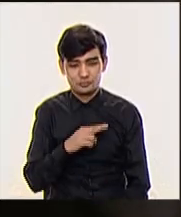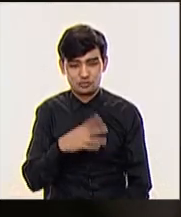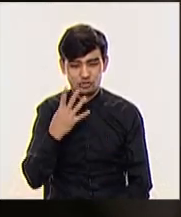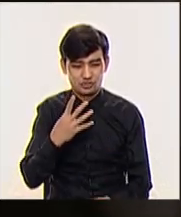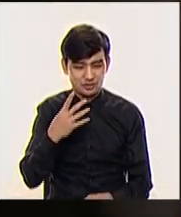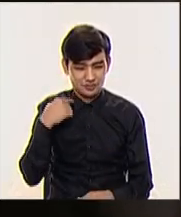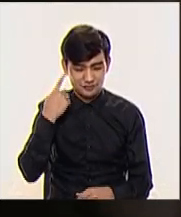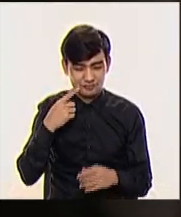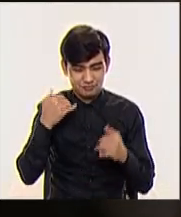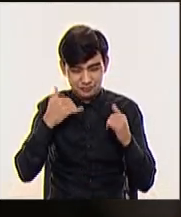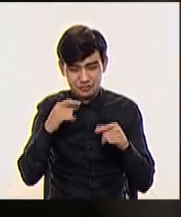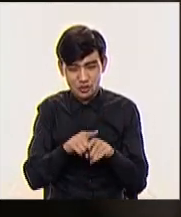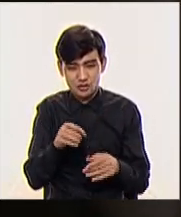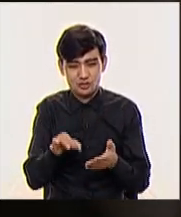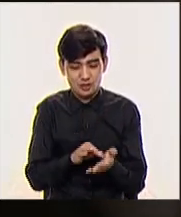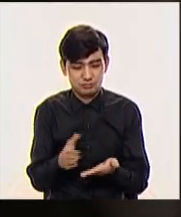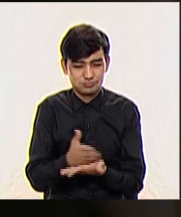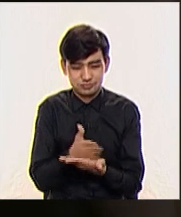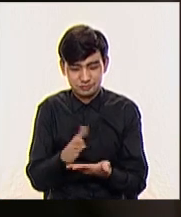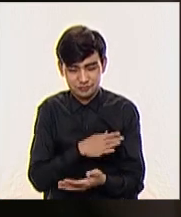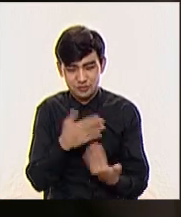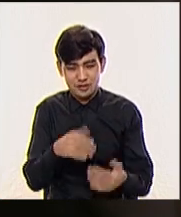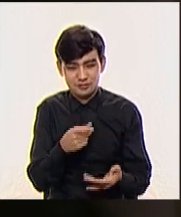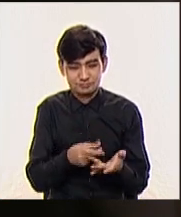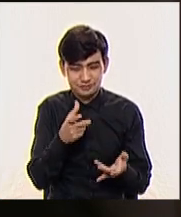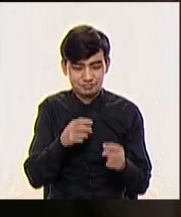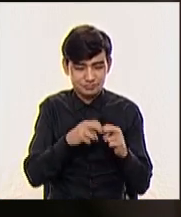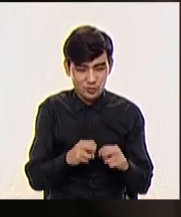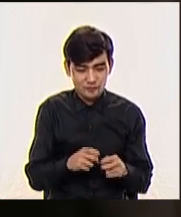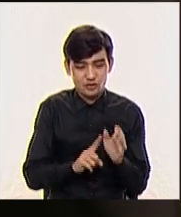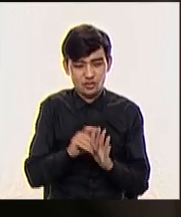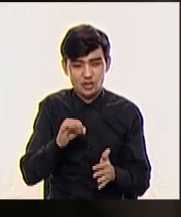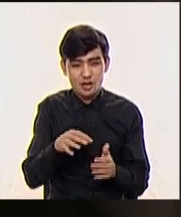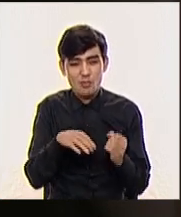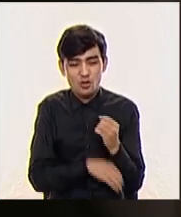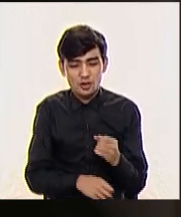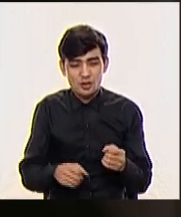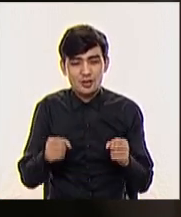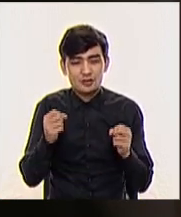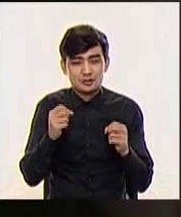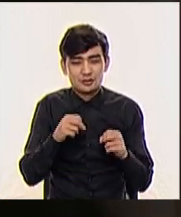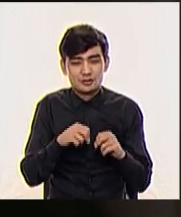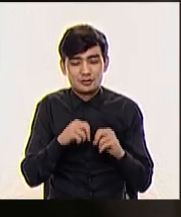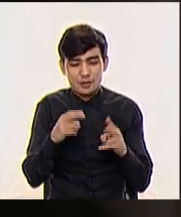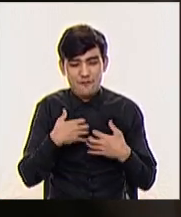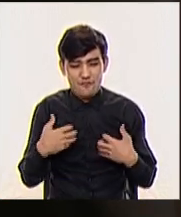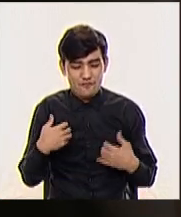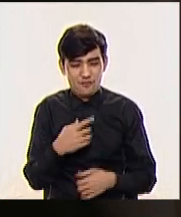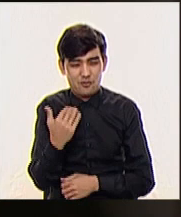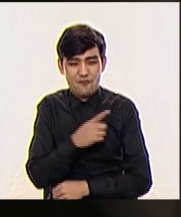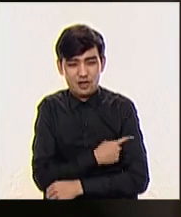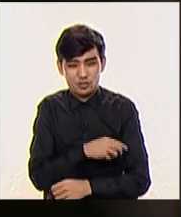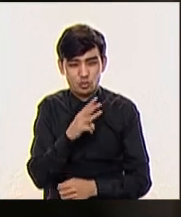головы, его сразу отделили, сразу взяли под материал. Соответственно, после этого был проведен ветеринарным врачом именно